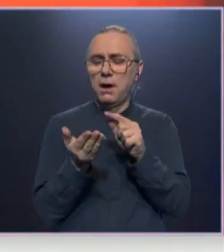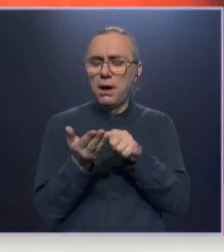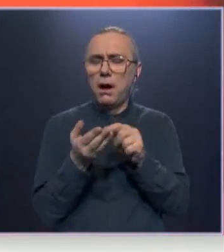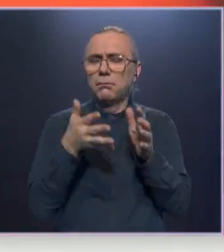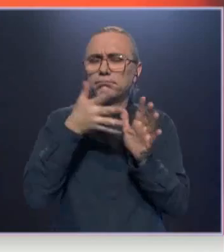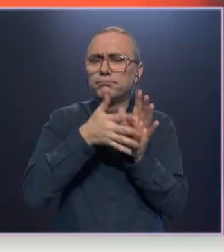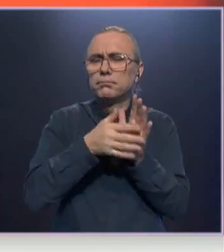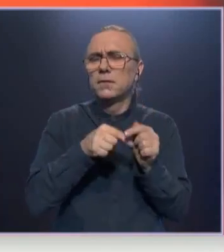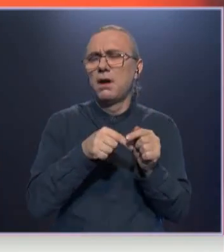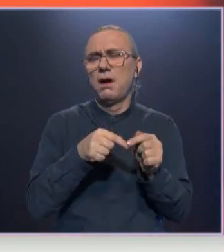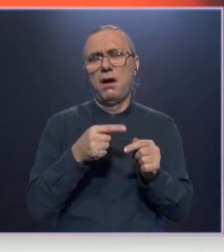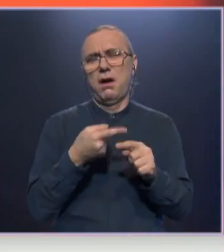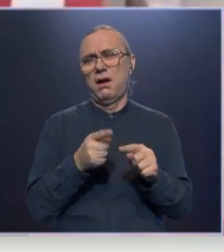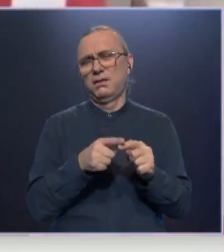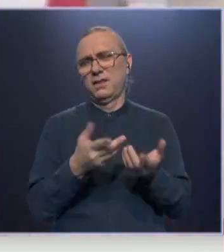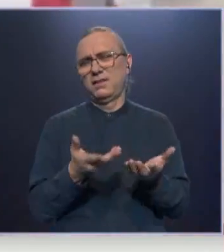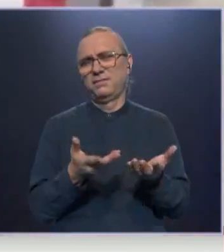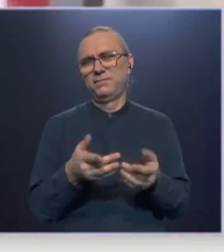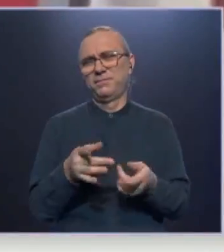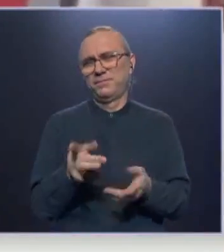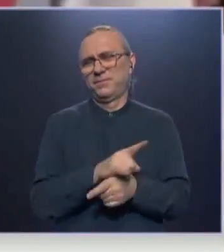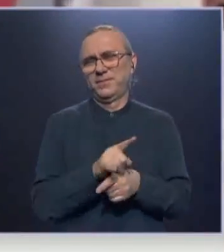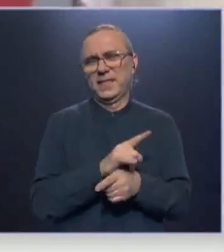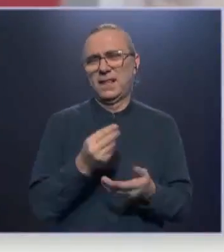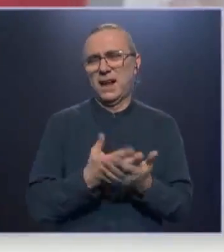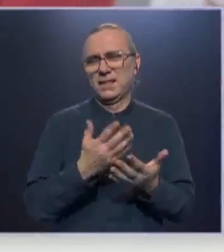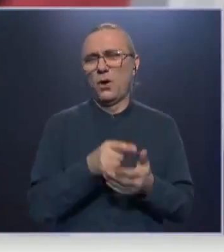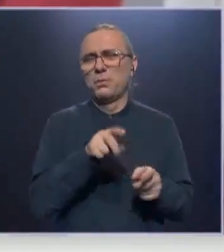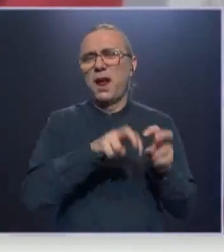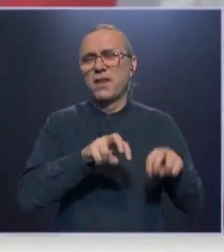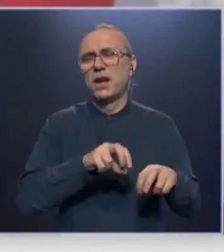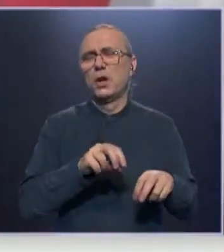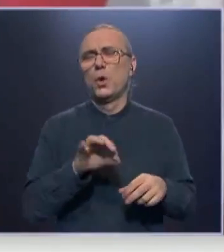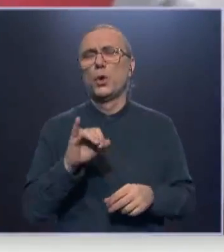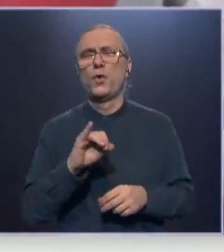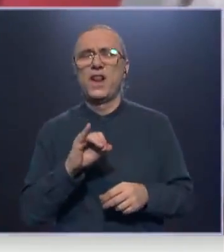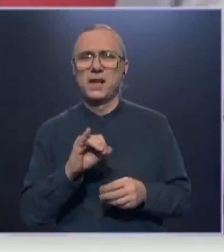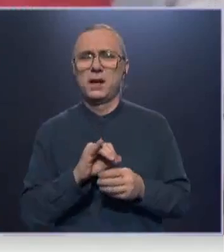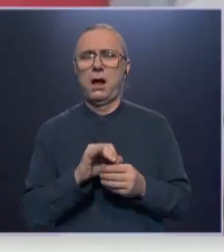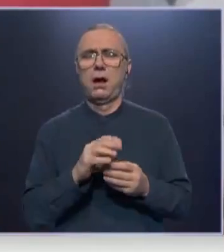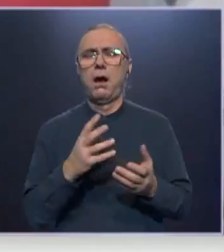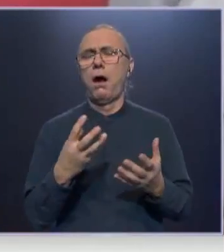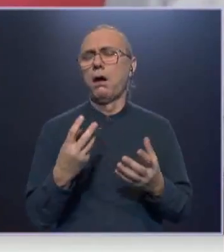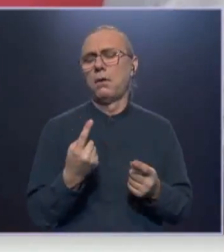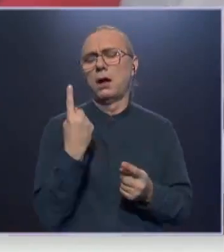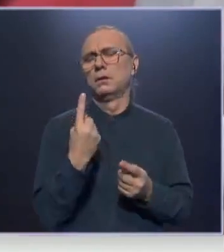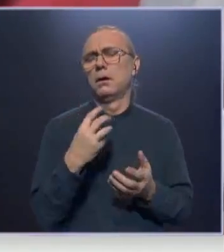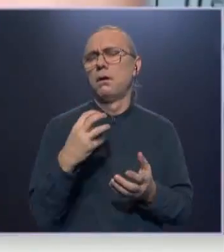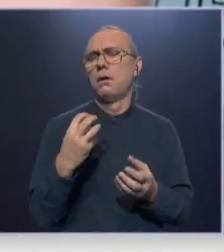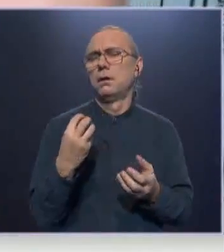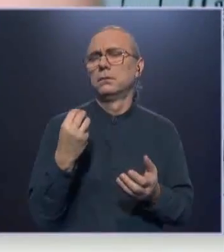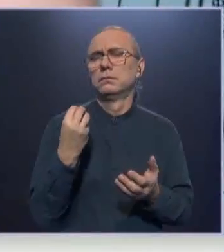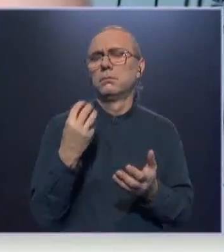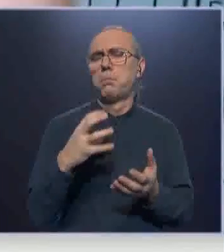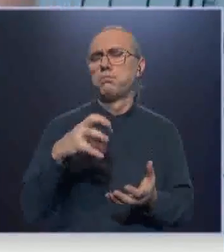местах в Индии. Дэвид Бейли проверил у ювелира огромный якобы бриллиант, который материализовал для